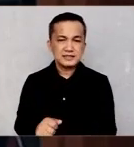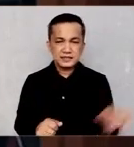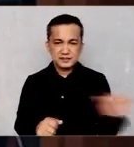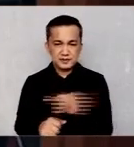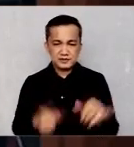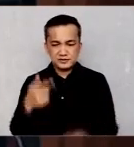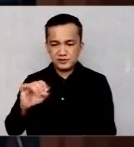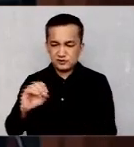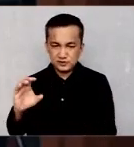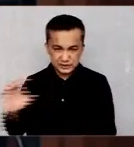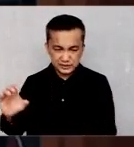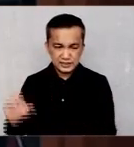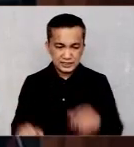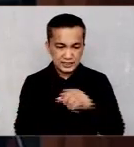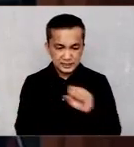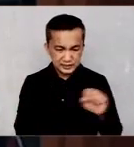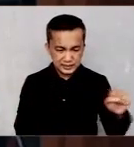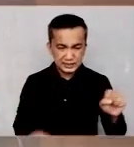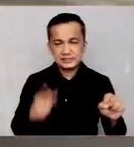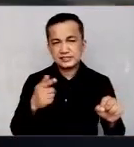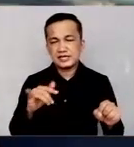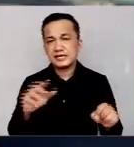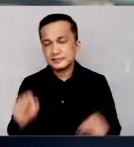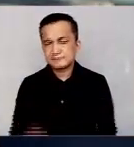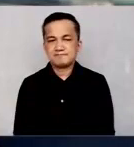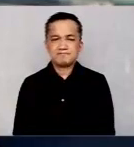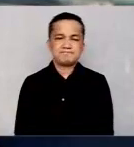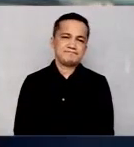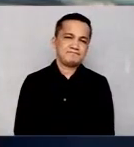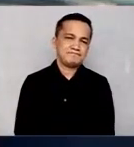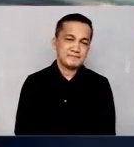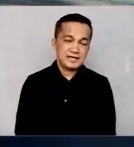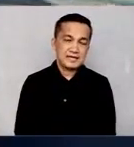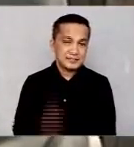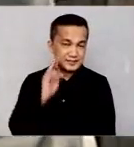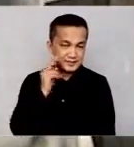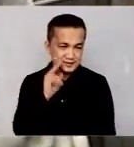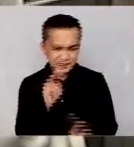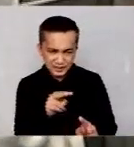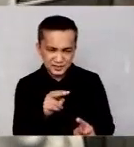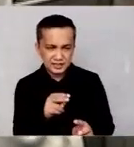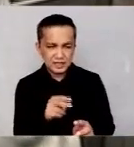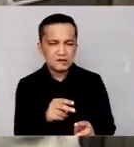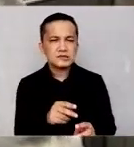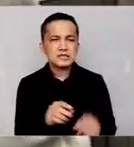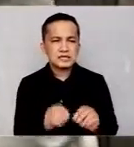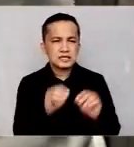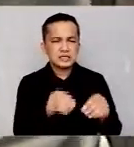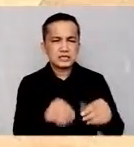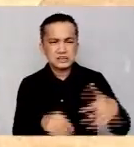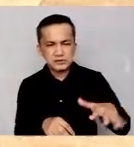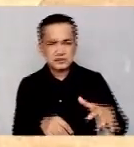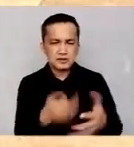GOCC ang SSS at GSIS. Kaya tingin ng senadora, isinusugal na naman ang pondo ng SSS